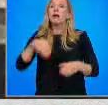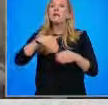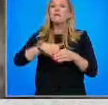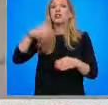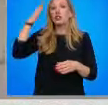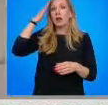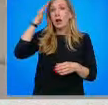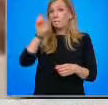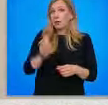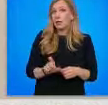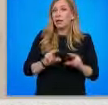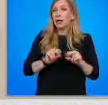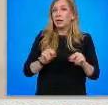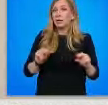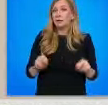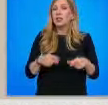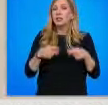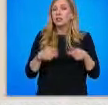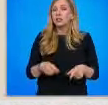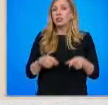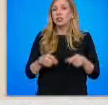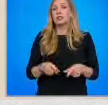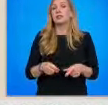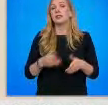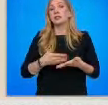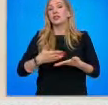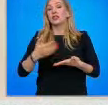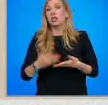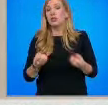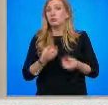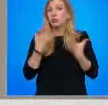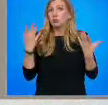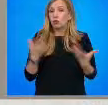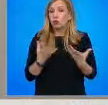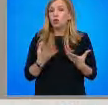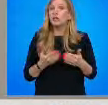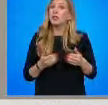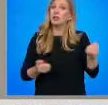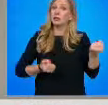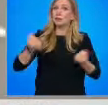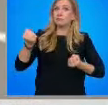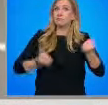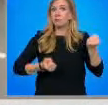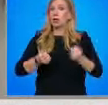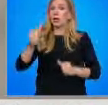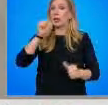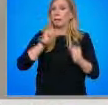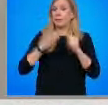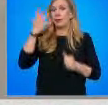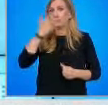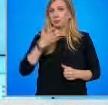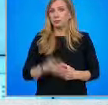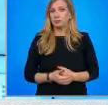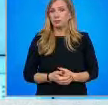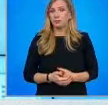министър определи като мантра твърденията, че са зачестили случаите със служители на МВР, които са седнали зад волана след употреба на алкохол и